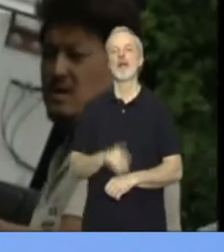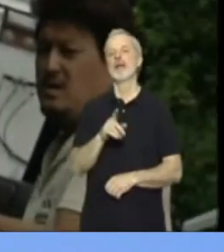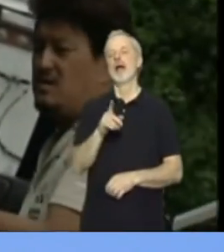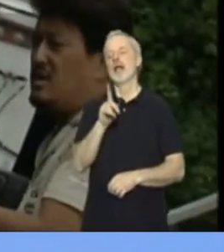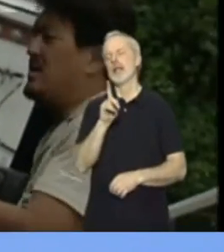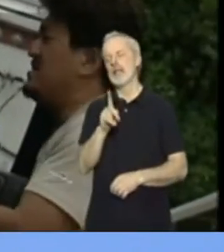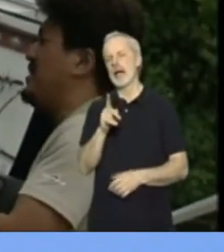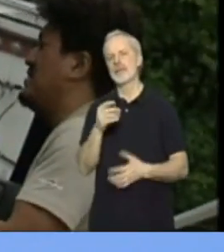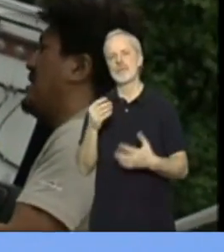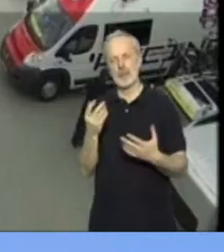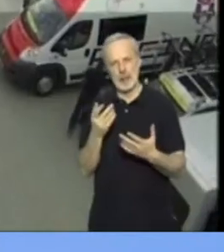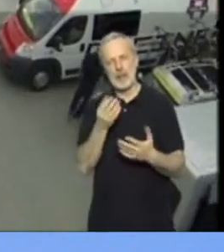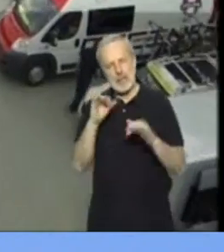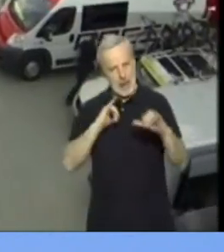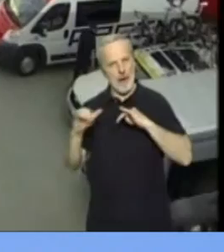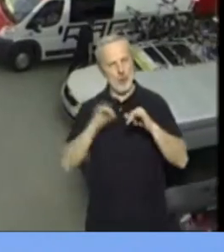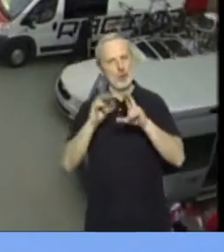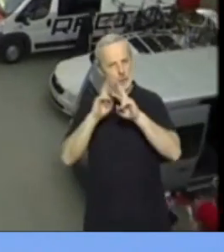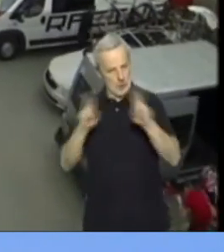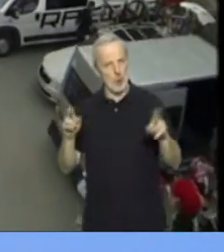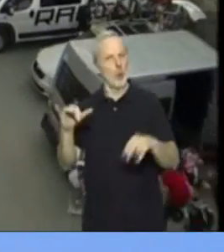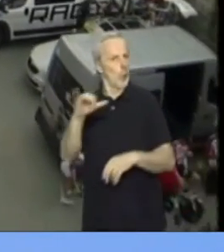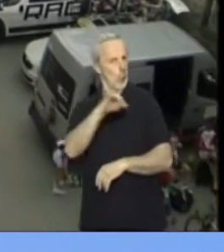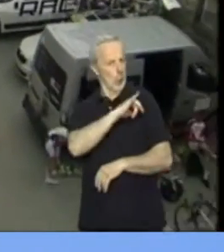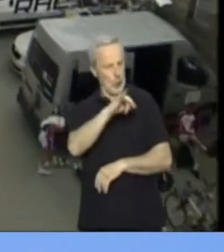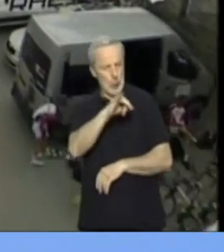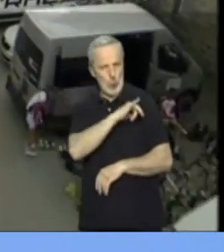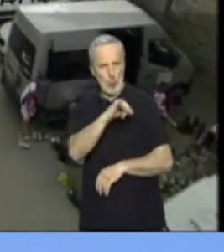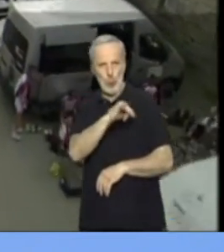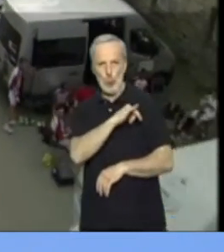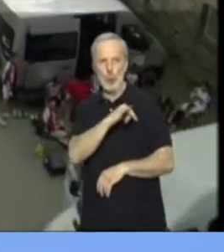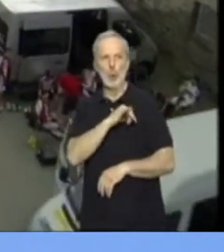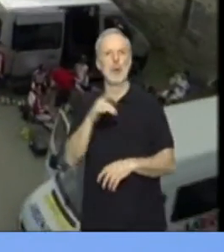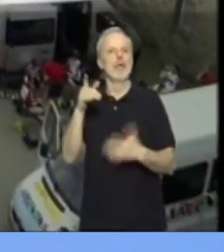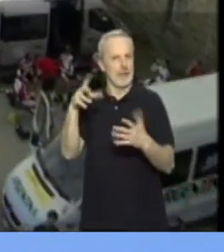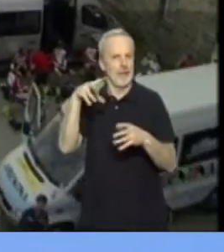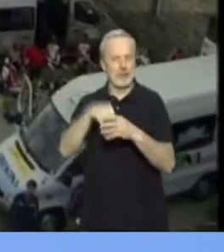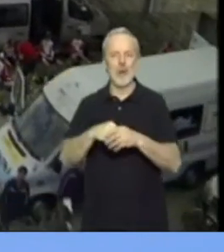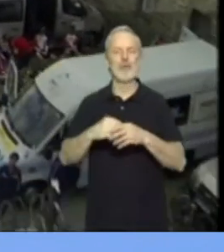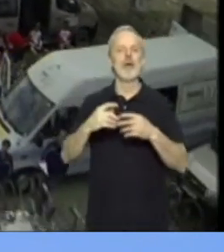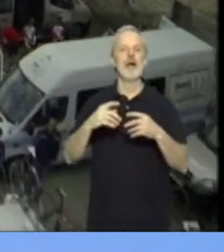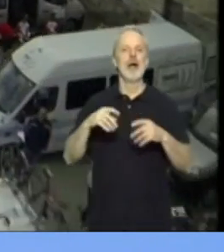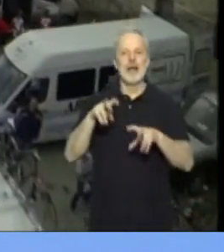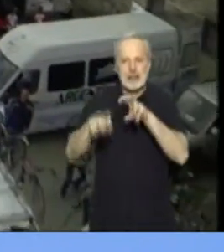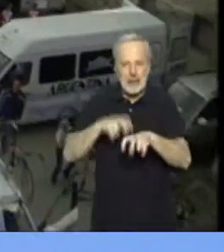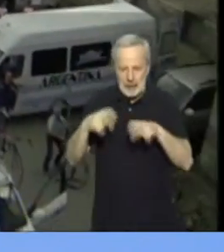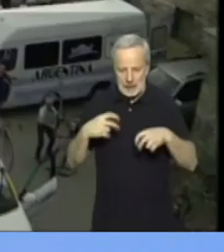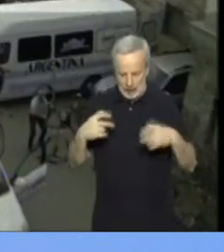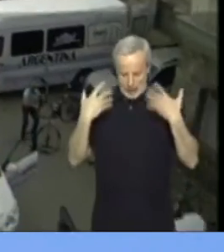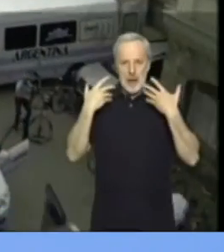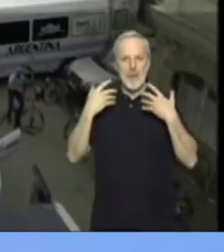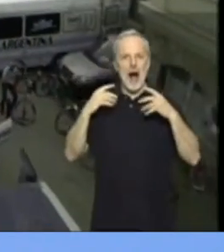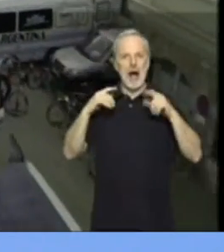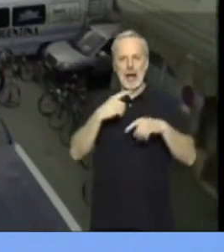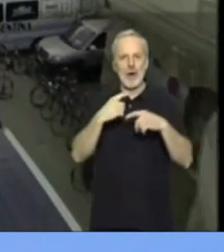kontextu světové cyklistiky, tak skutečně závod Míru je zajímavý tím, že stejně jako kdysi se jezdí v národních barvách, nebo převážně v národních